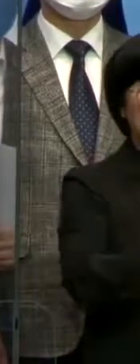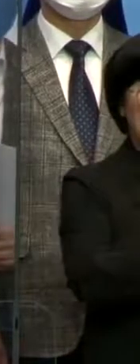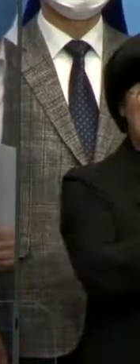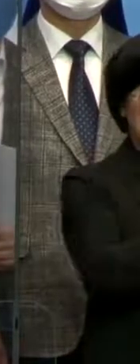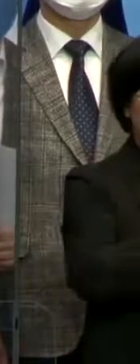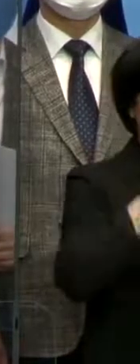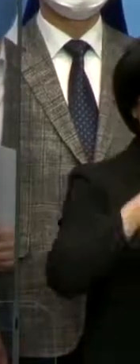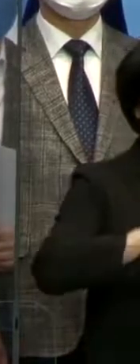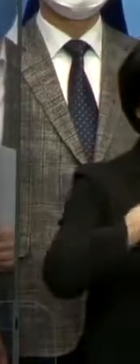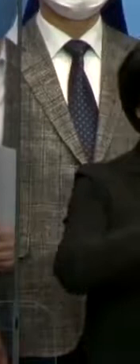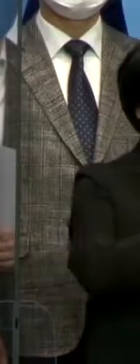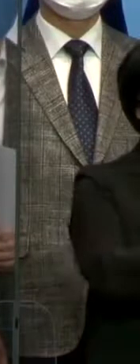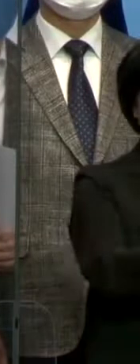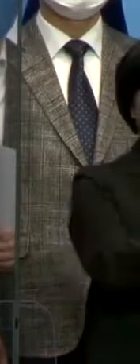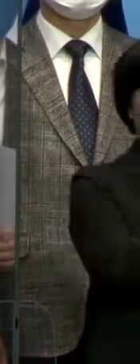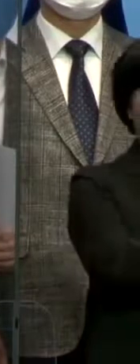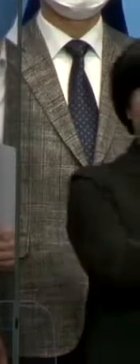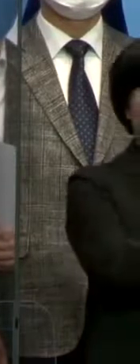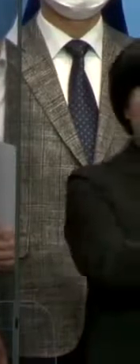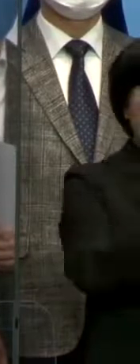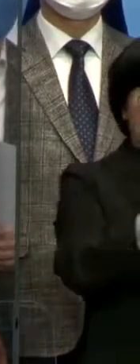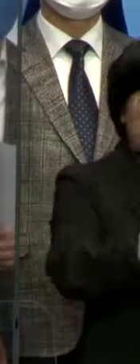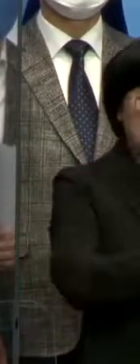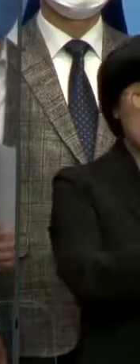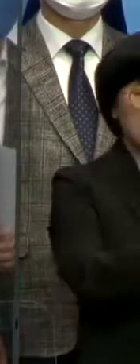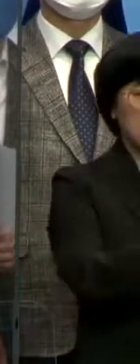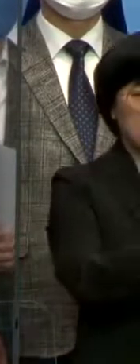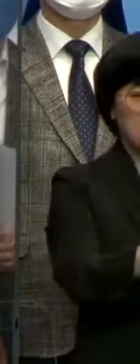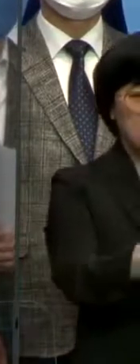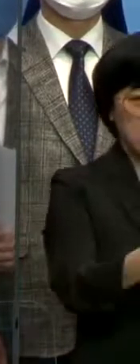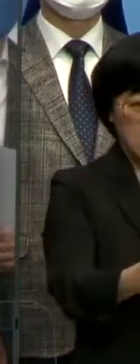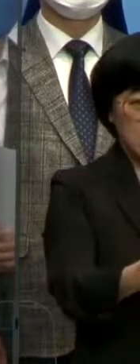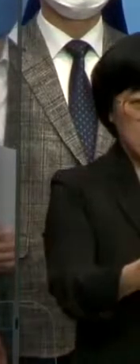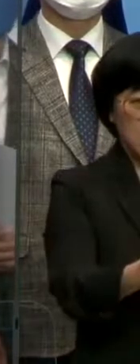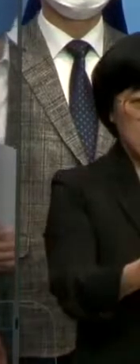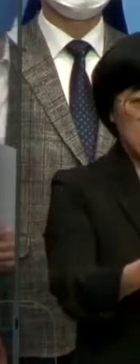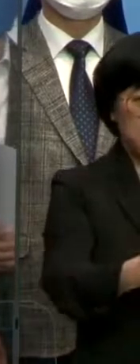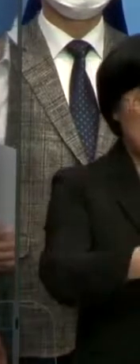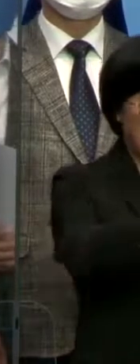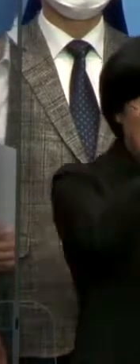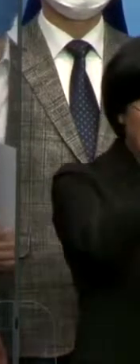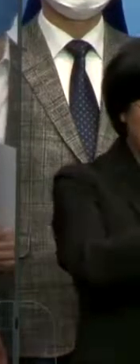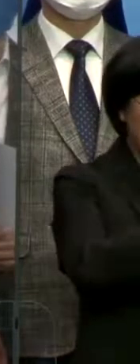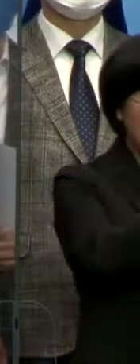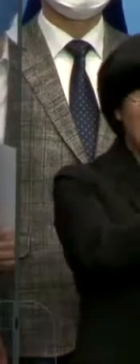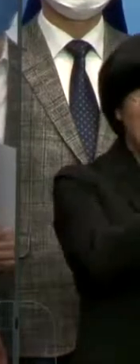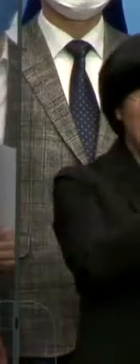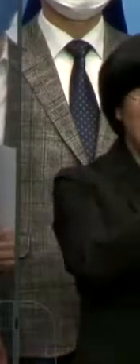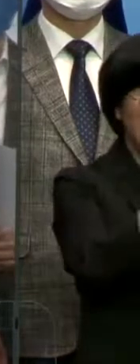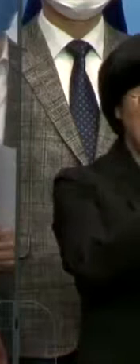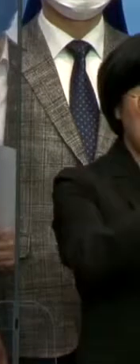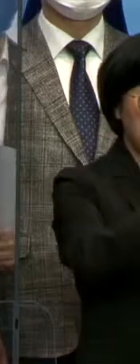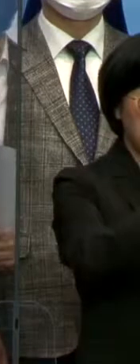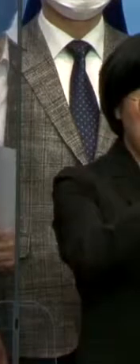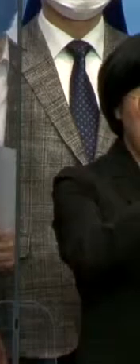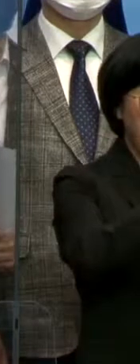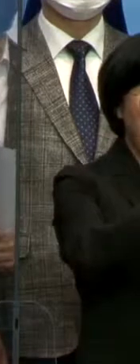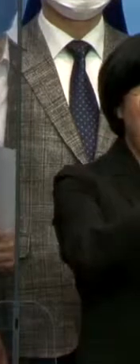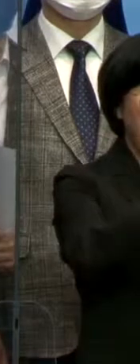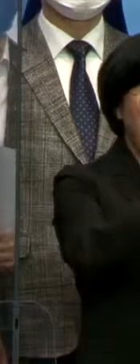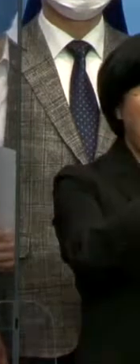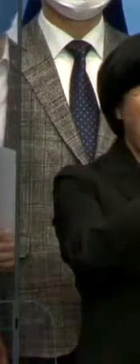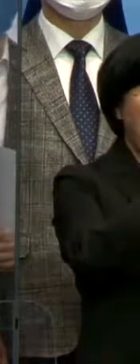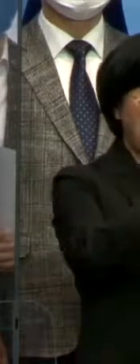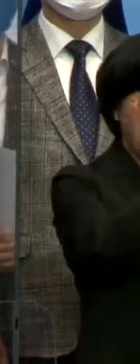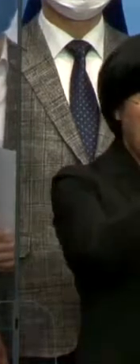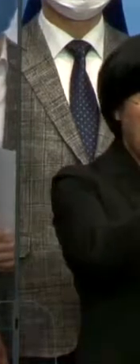진실을 밝히기 위해 아들이 죽어가는 장면이 담긴 수술 CCTV 장면을 500번